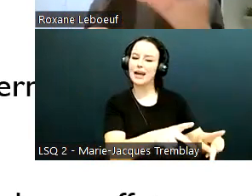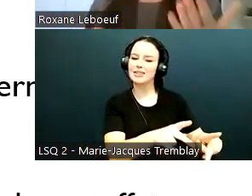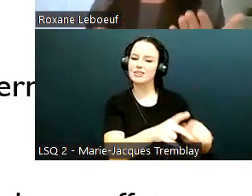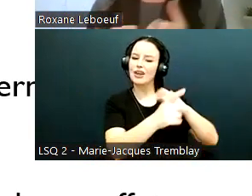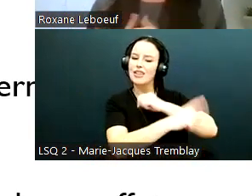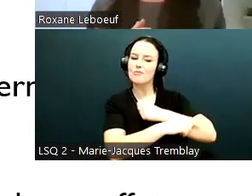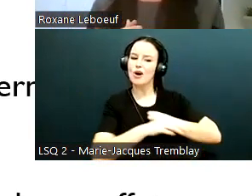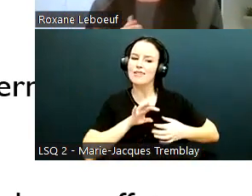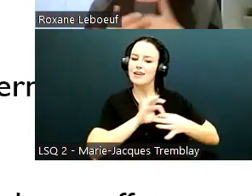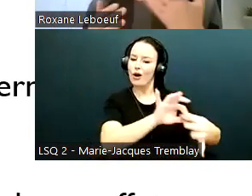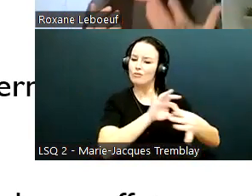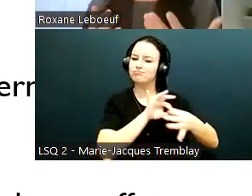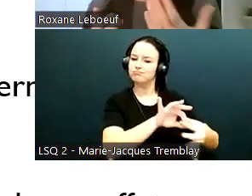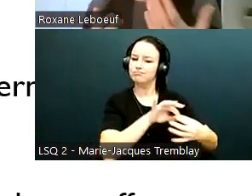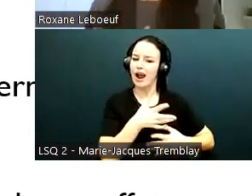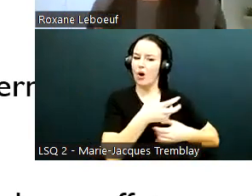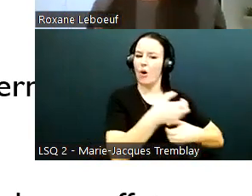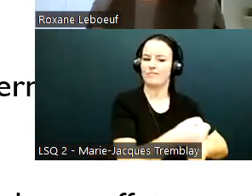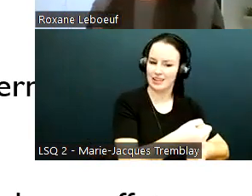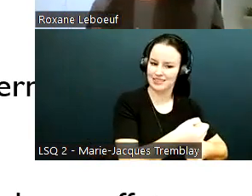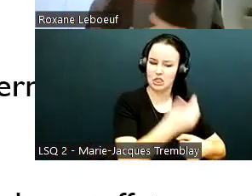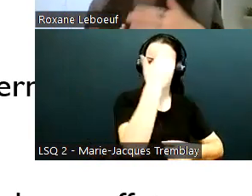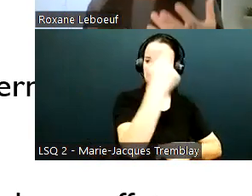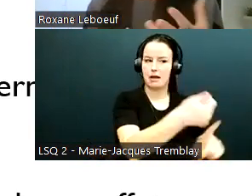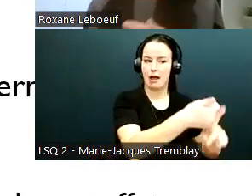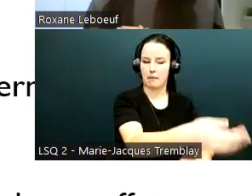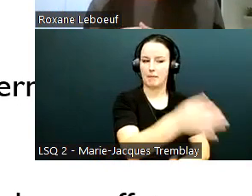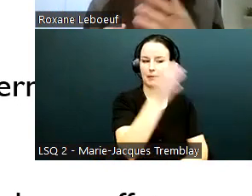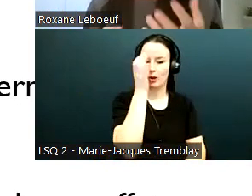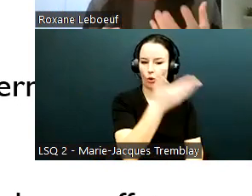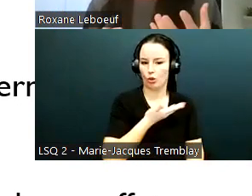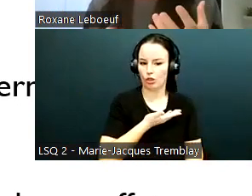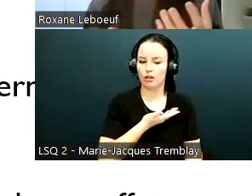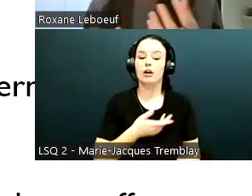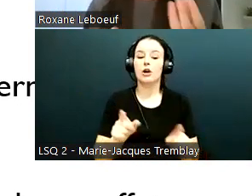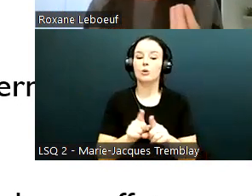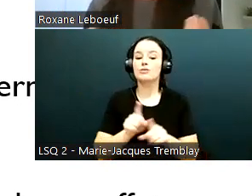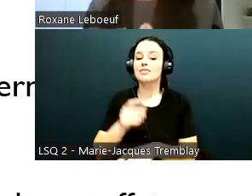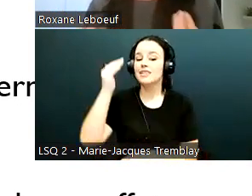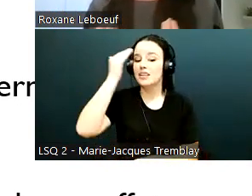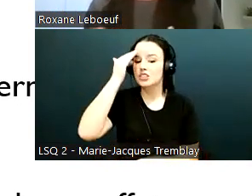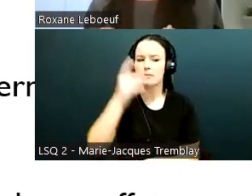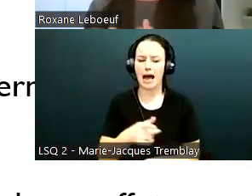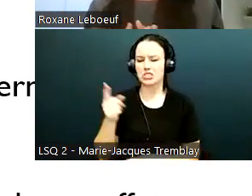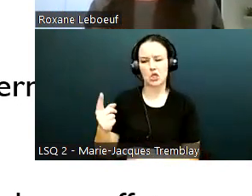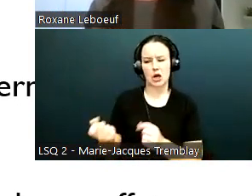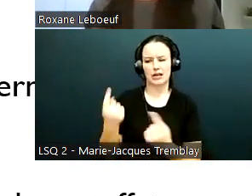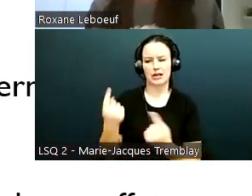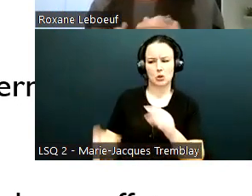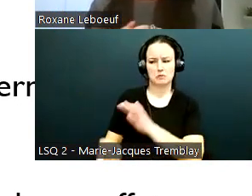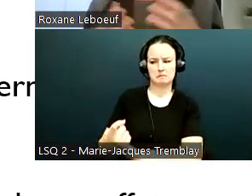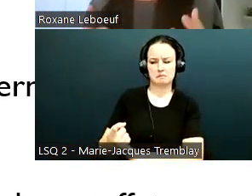résidence. Donc, je suis allée parler à un employé que je sais que je vais me sentir écoutée. D'autres disaient, ben ça, je le sais que c'est de l'intolérance, c'est quelque chose qu'on peut